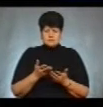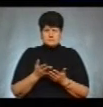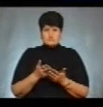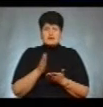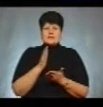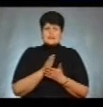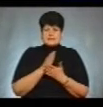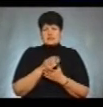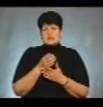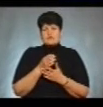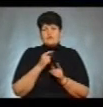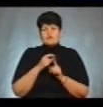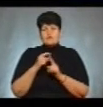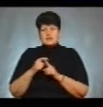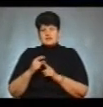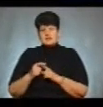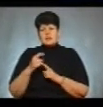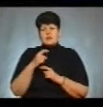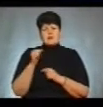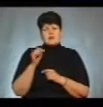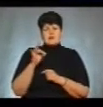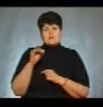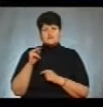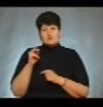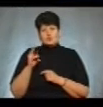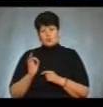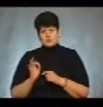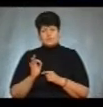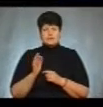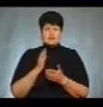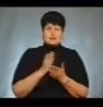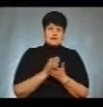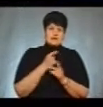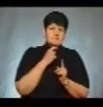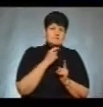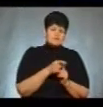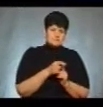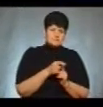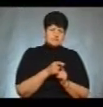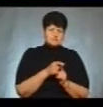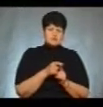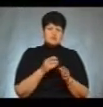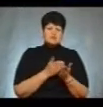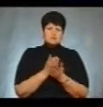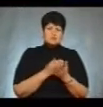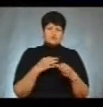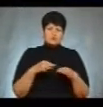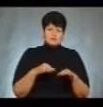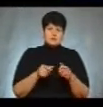Є і відповіді, зокрема, Харченка, є відповіді Служби автомобільних доріг, яка погодилася з тим,